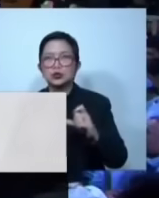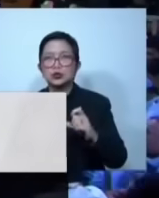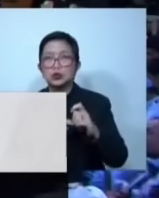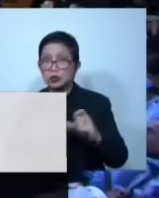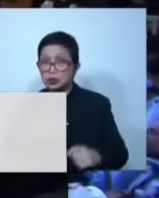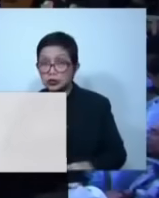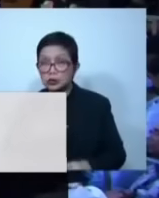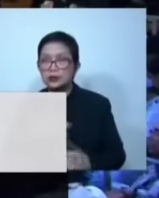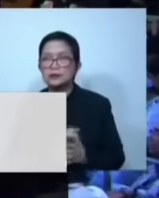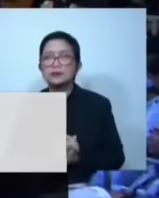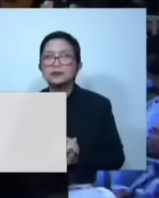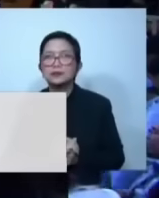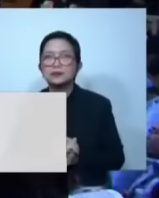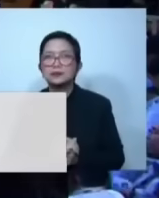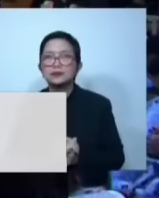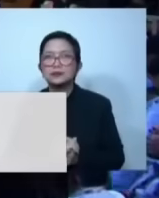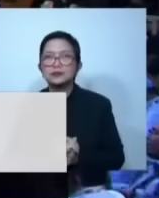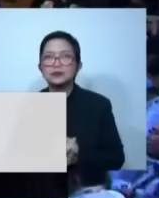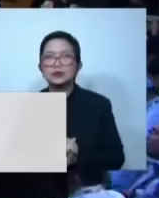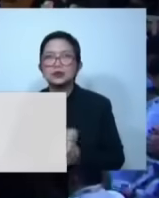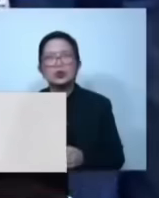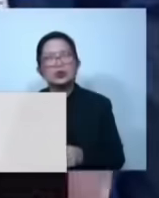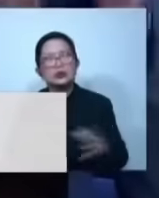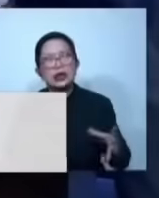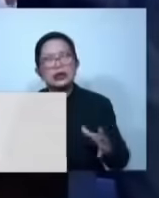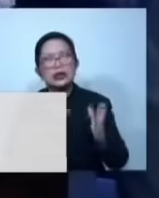Kupang pH